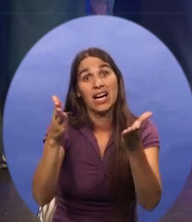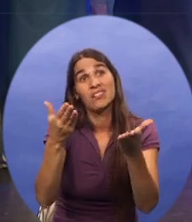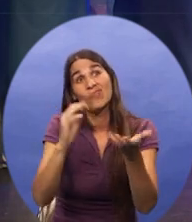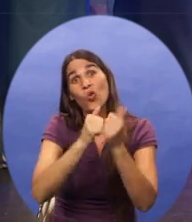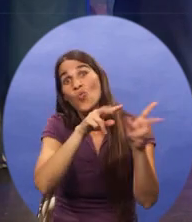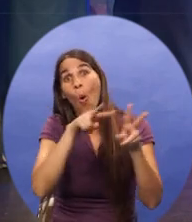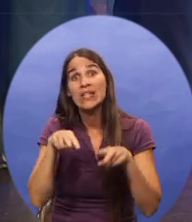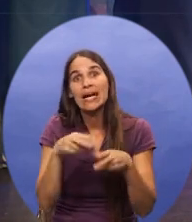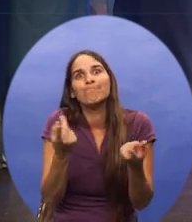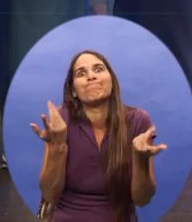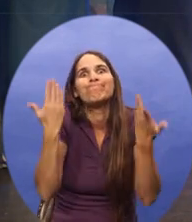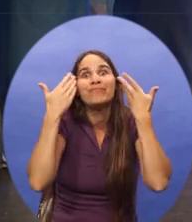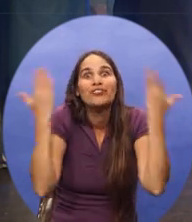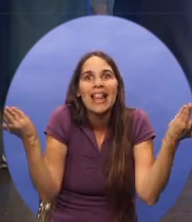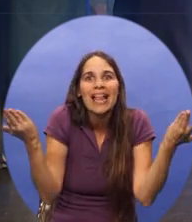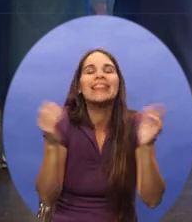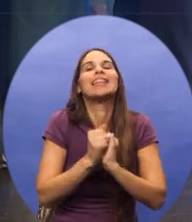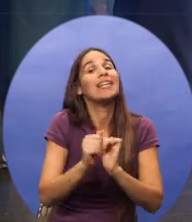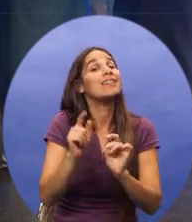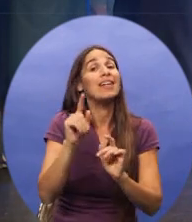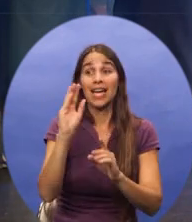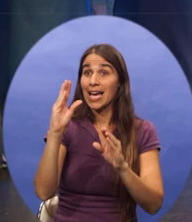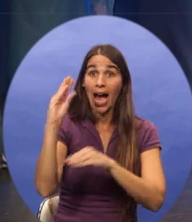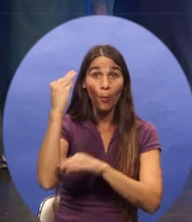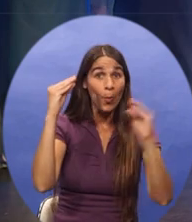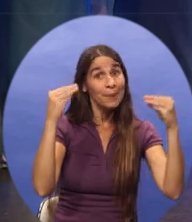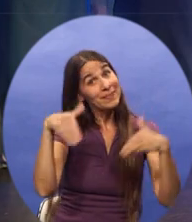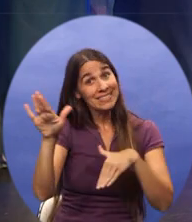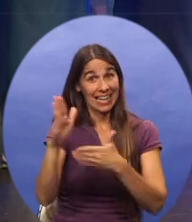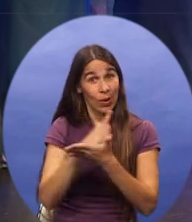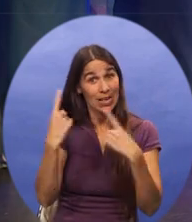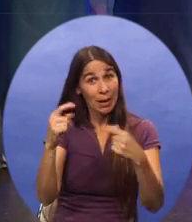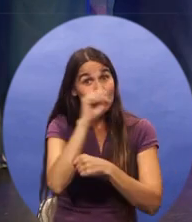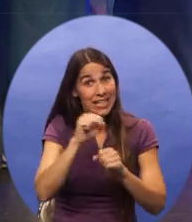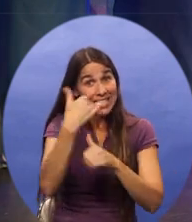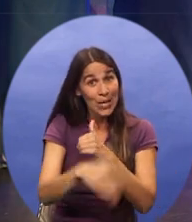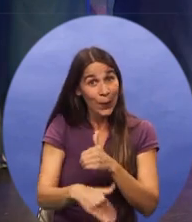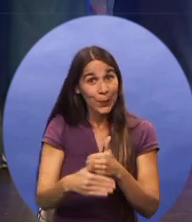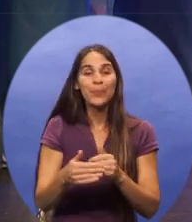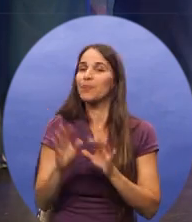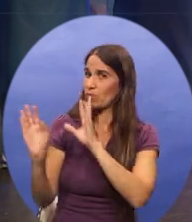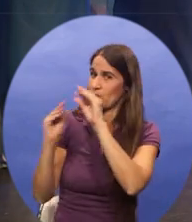בדרך לאנשהו, או חוזר מאיפשהו. מי יודע? חבובונים, לכו להתכונן לשיר סיור.